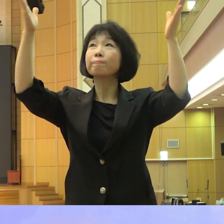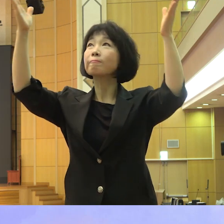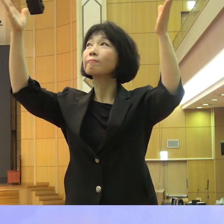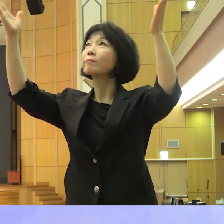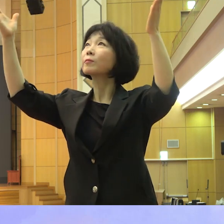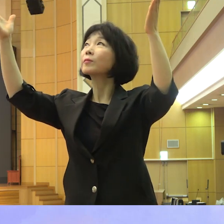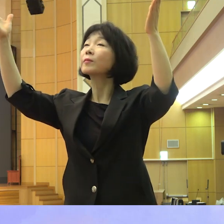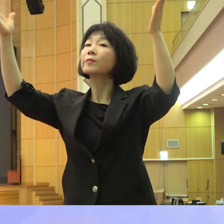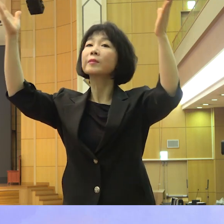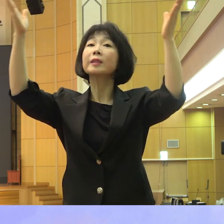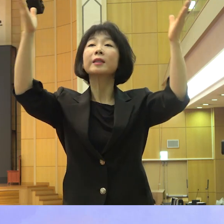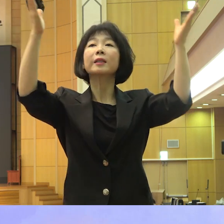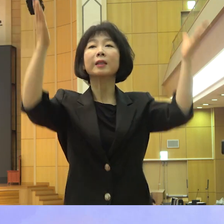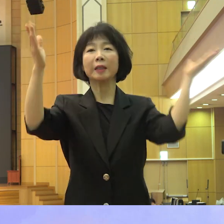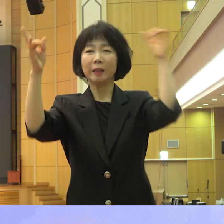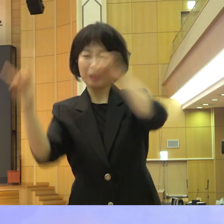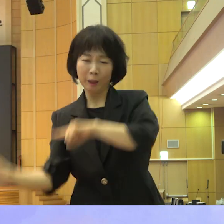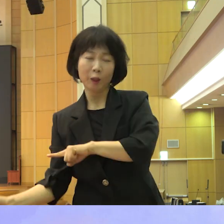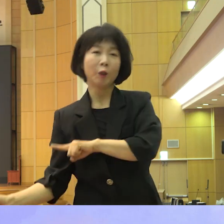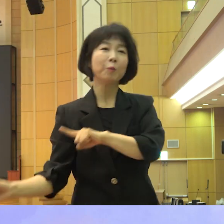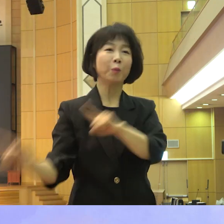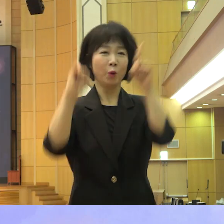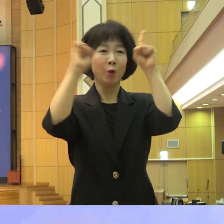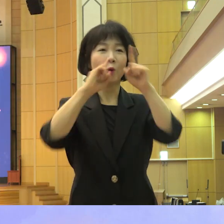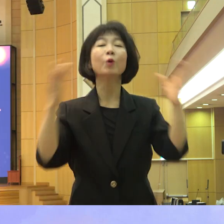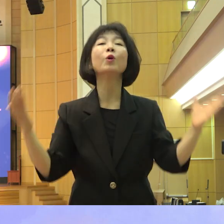부흥의 불길 타오르게 하소서.